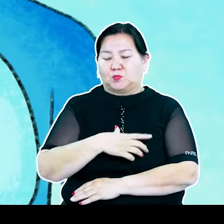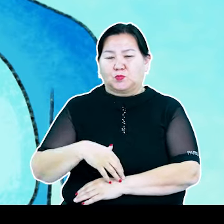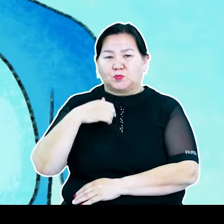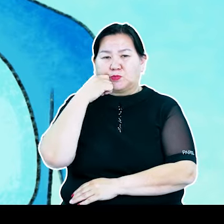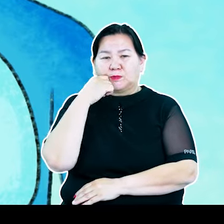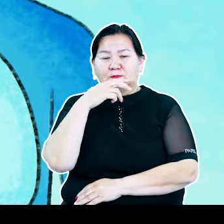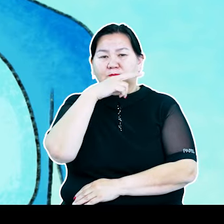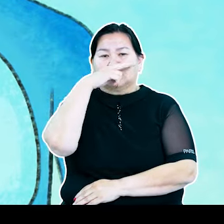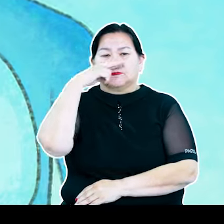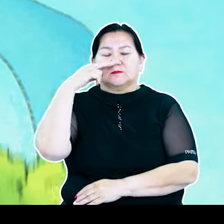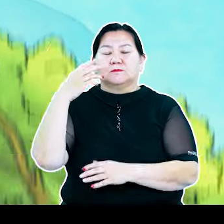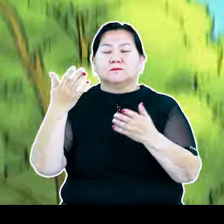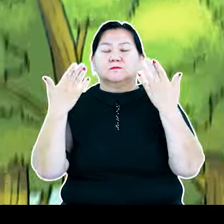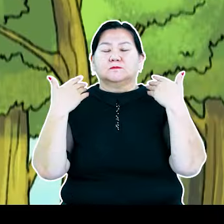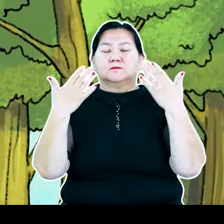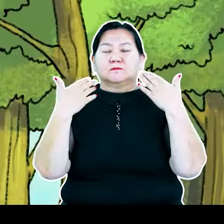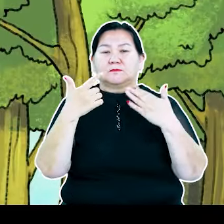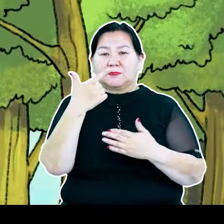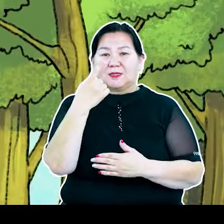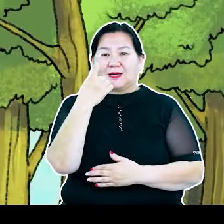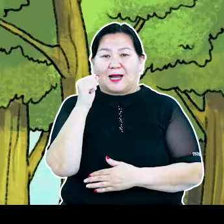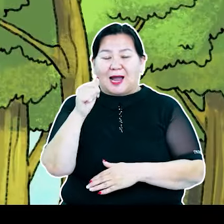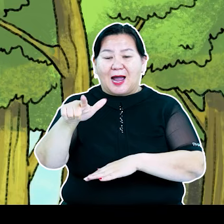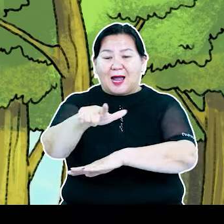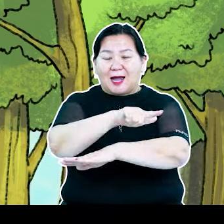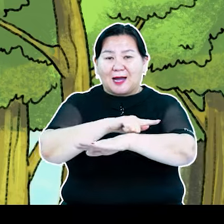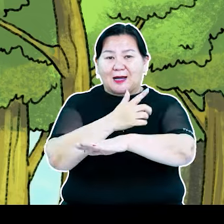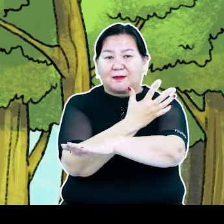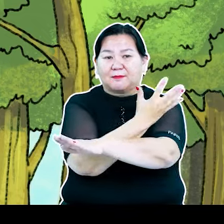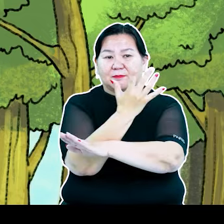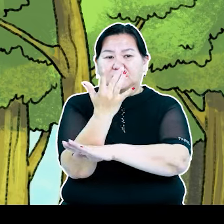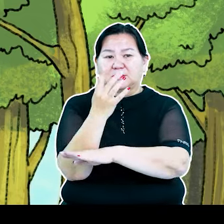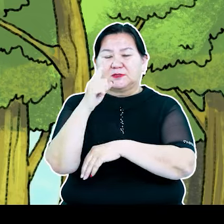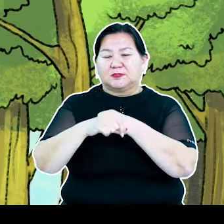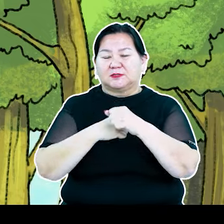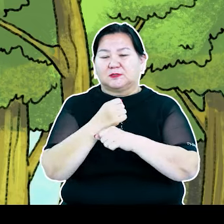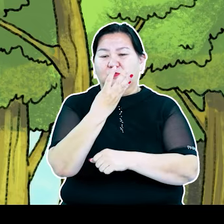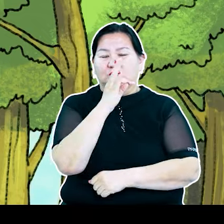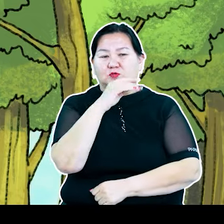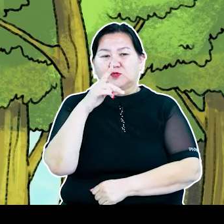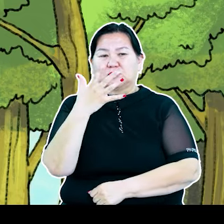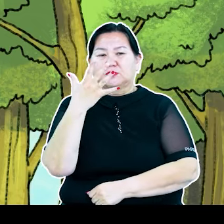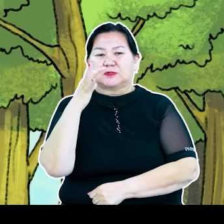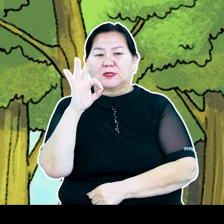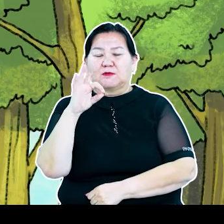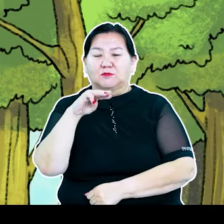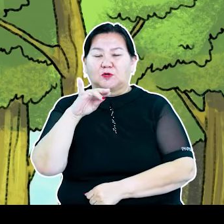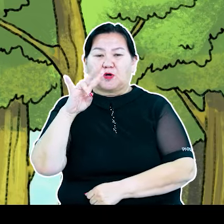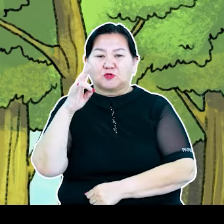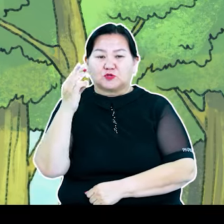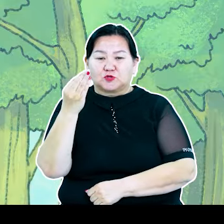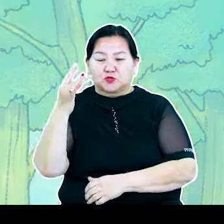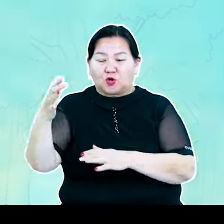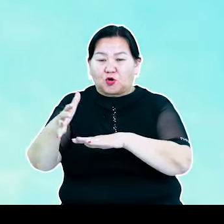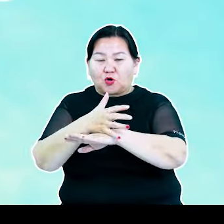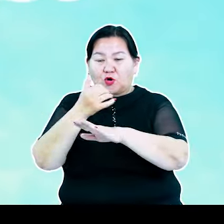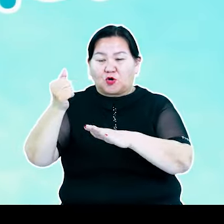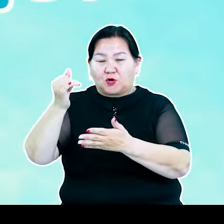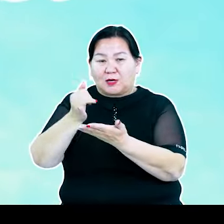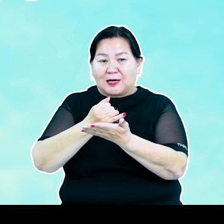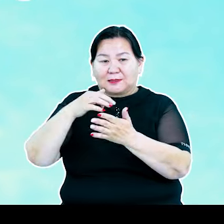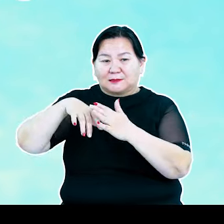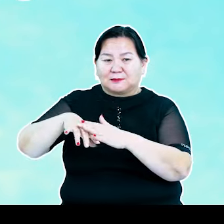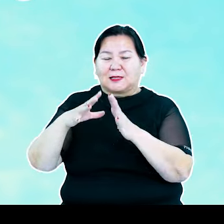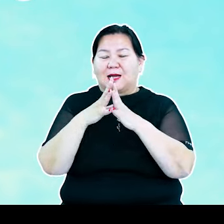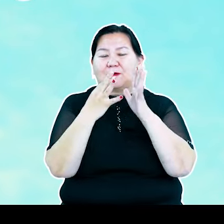хэрэгцээг хангадаг бөгөөд нэг га ойн жилд 40-100 тонн тоос шороог өөртөө шингээж